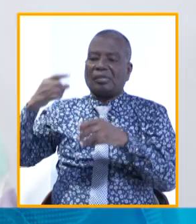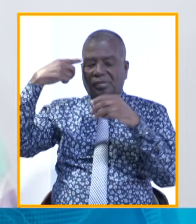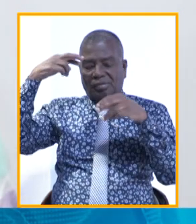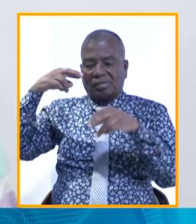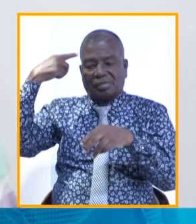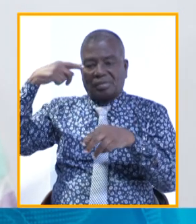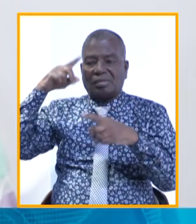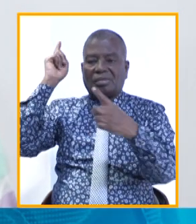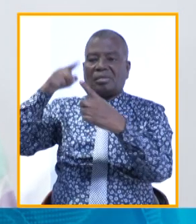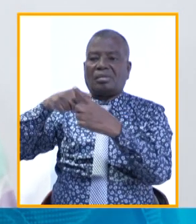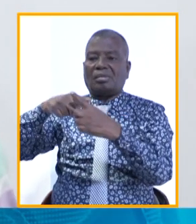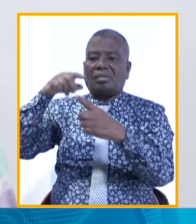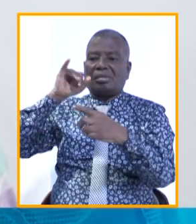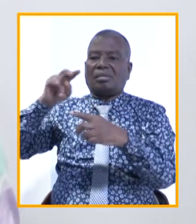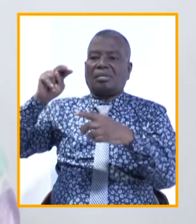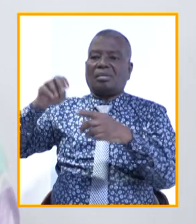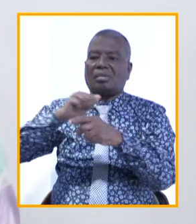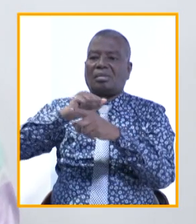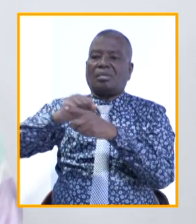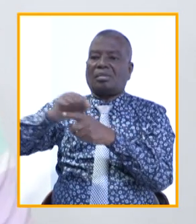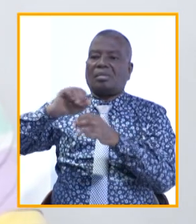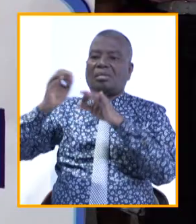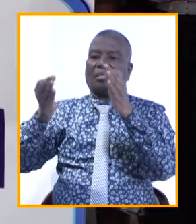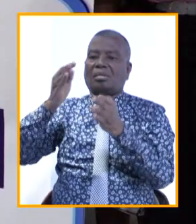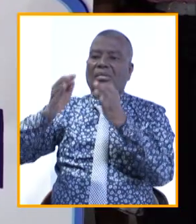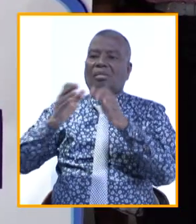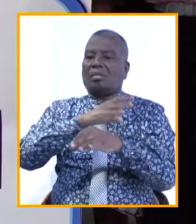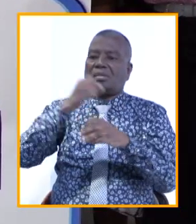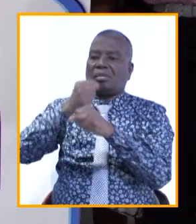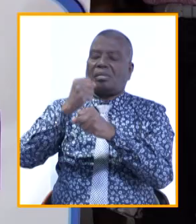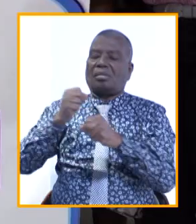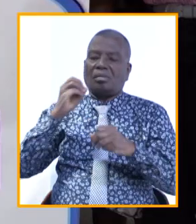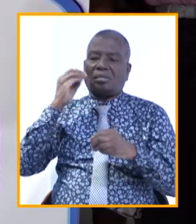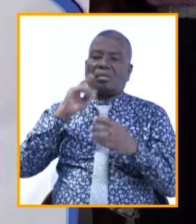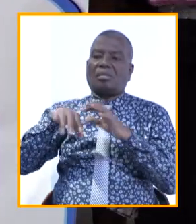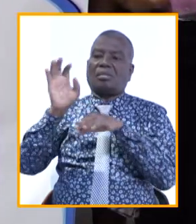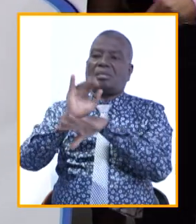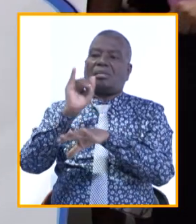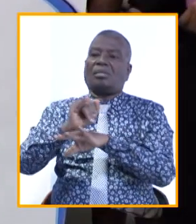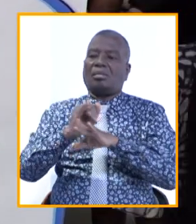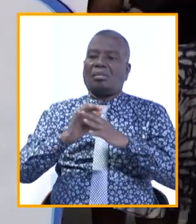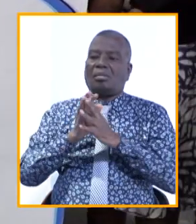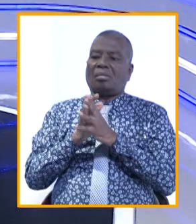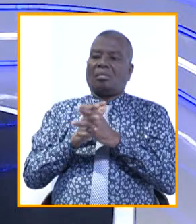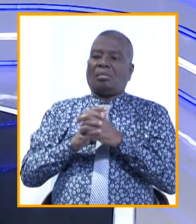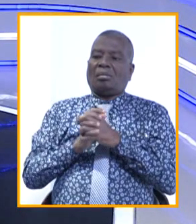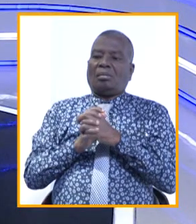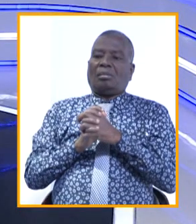réflexions afin d'aboutir à une formalisation du secteur du travail domestique en Côte d'Ivoire.